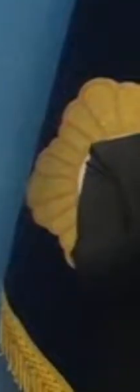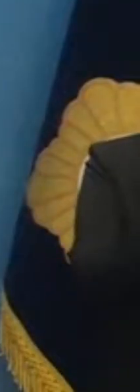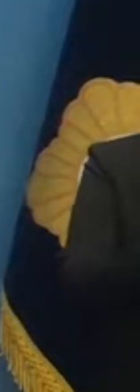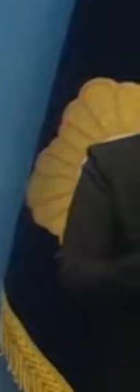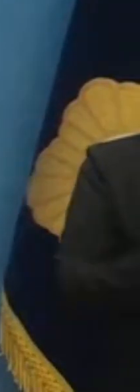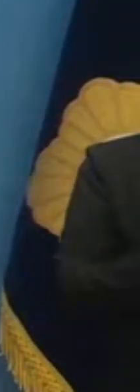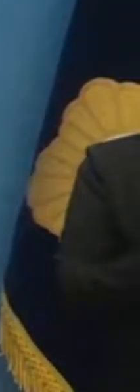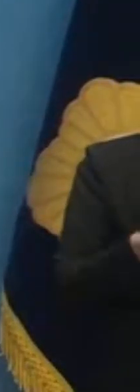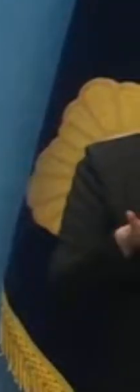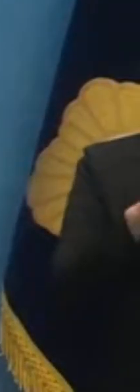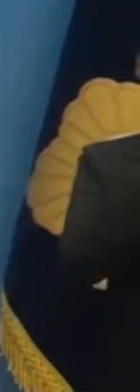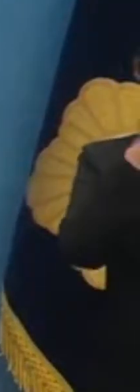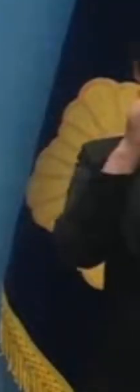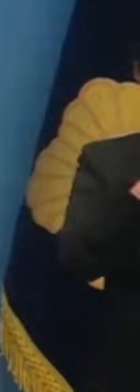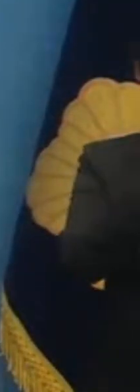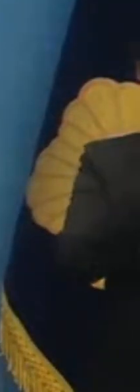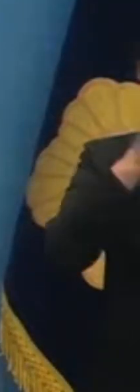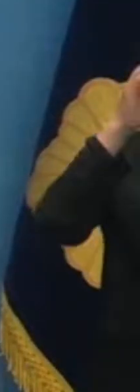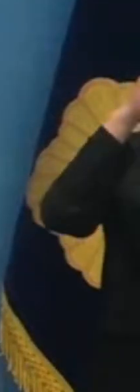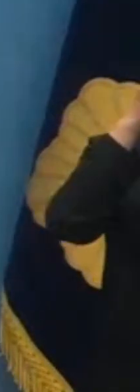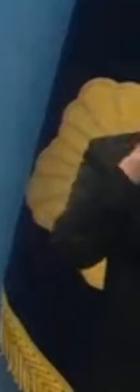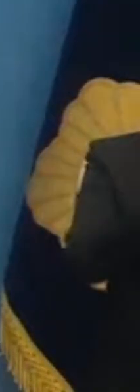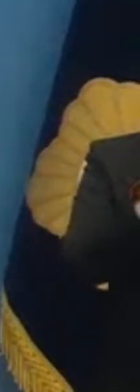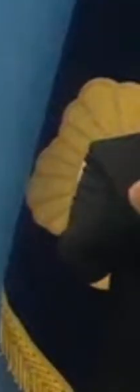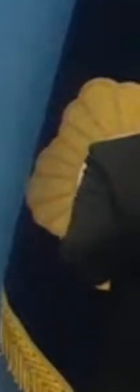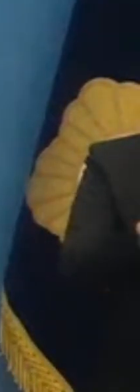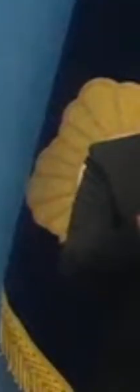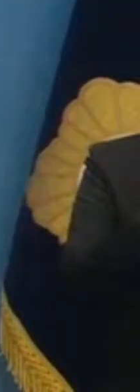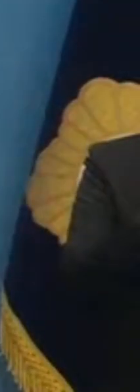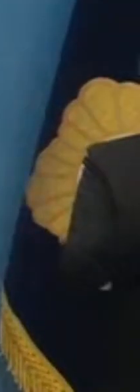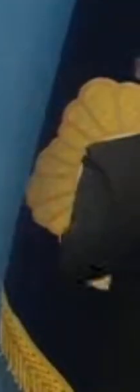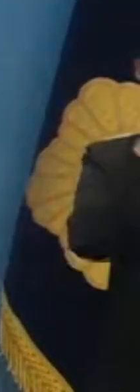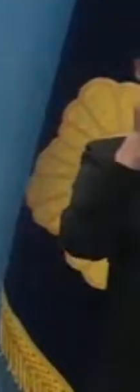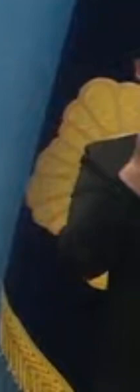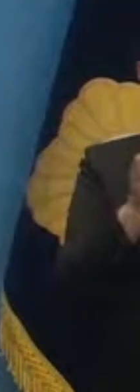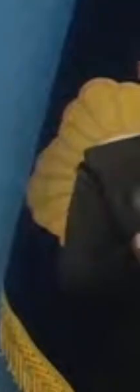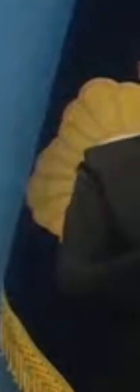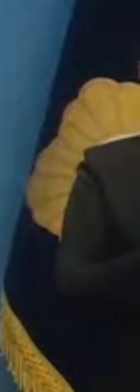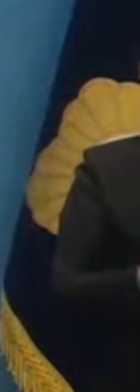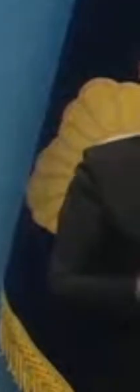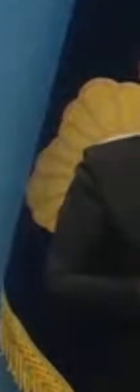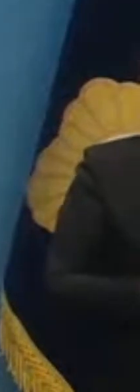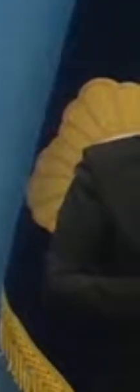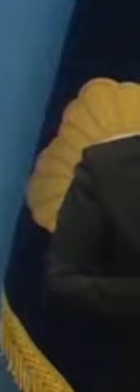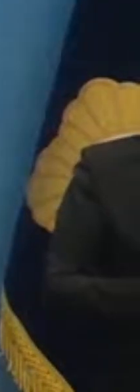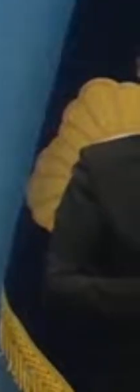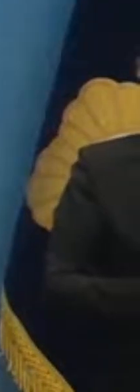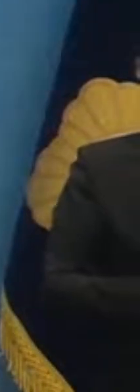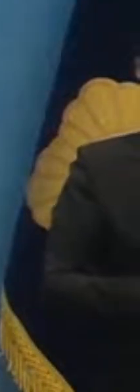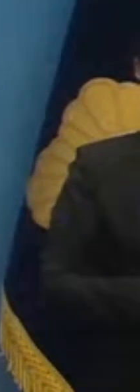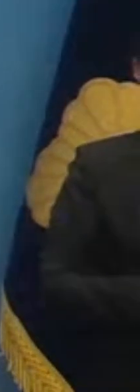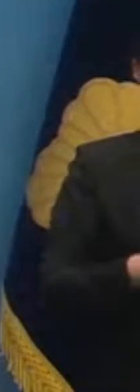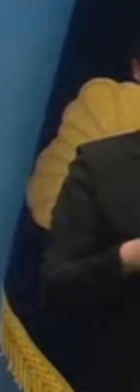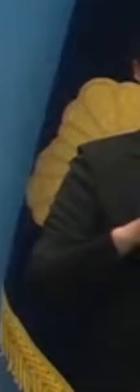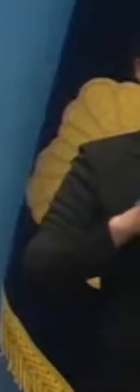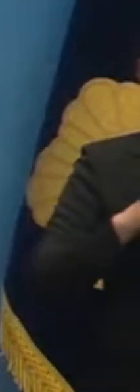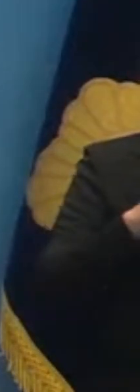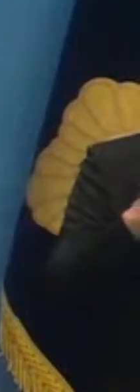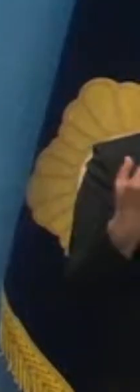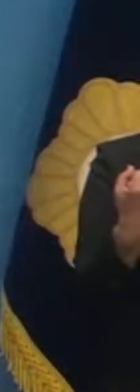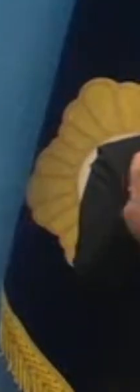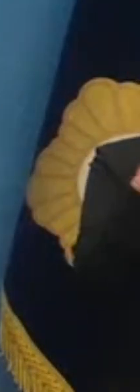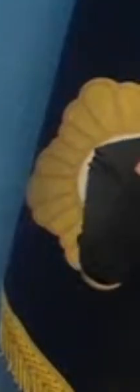중앙선거관리위원회에 신고하고 구글 측에도 정식으로 신고 조치를 완료했음을 밝힙니다. 다음 국민의힘